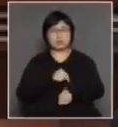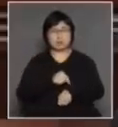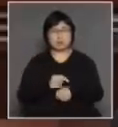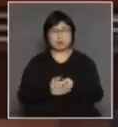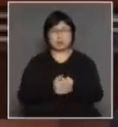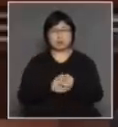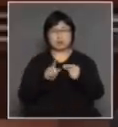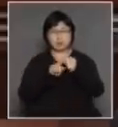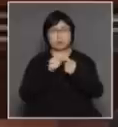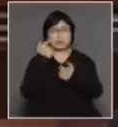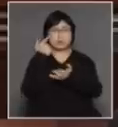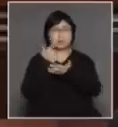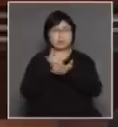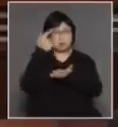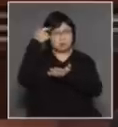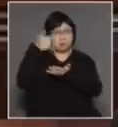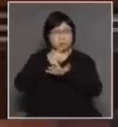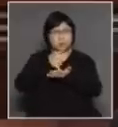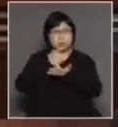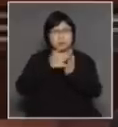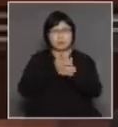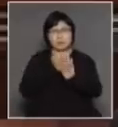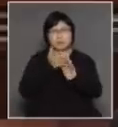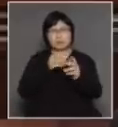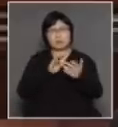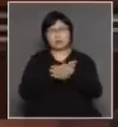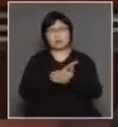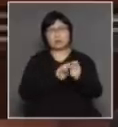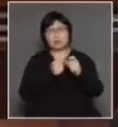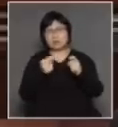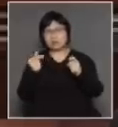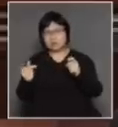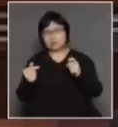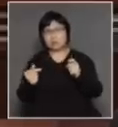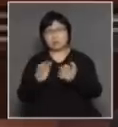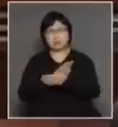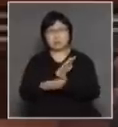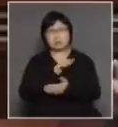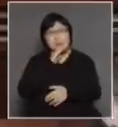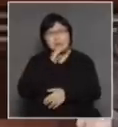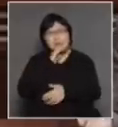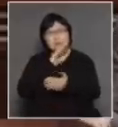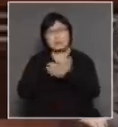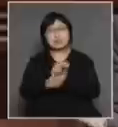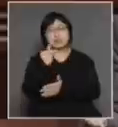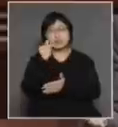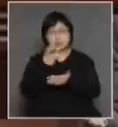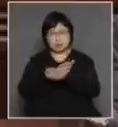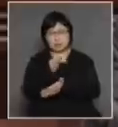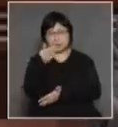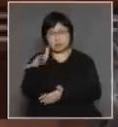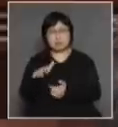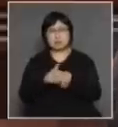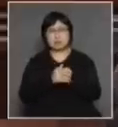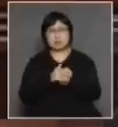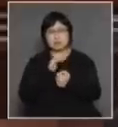中部和嚴重弱智人士輪候呢是9至10年，即是說你要等10年至10多年呢